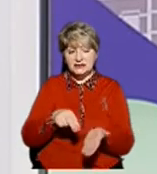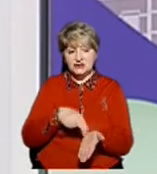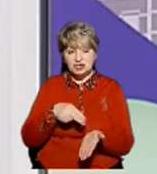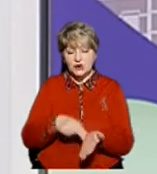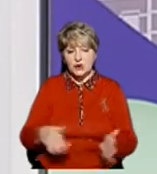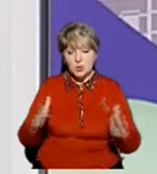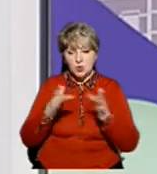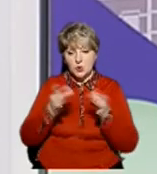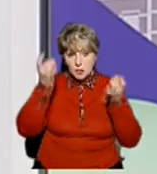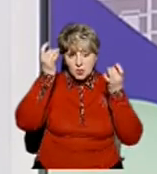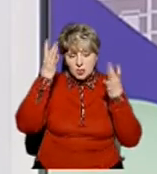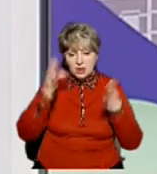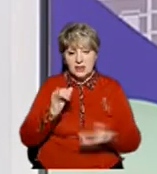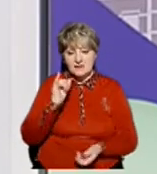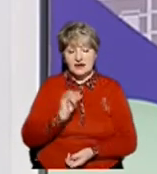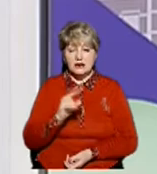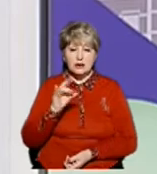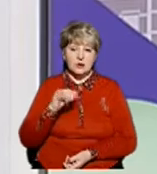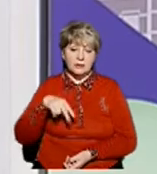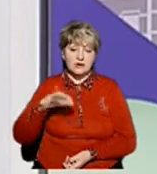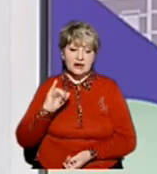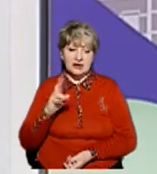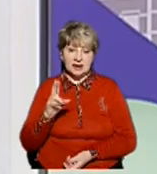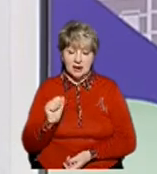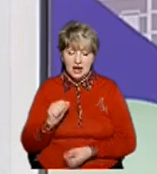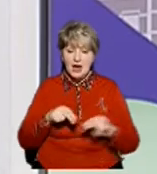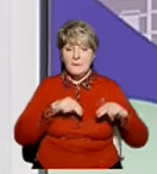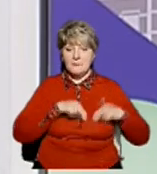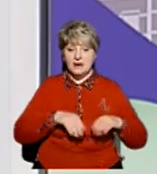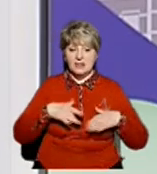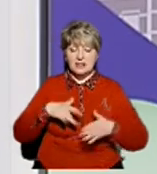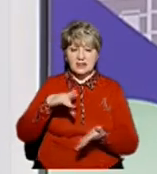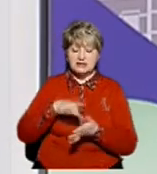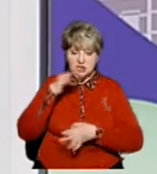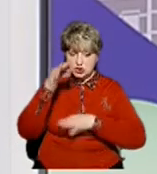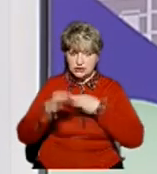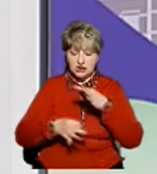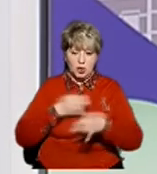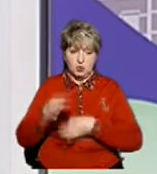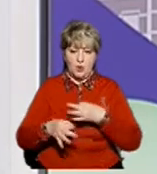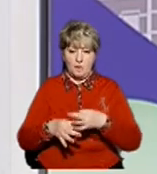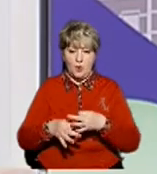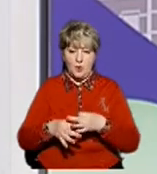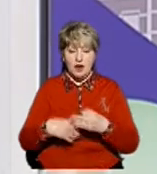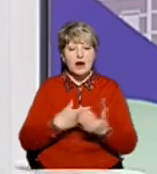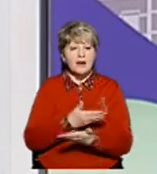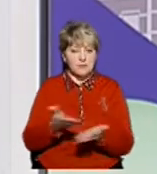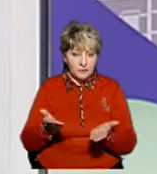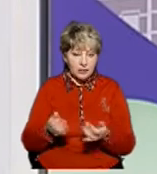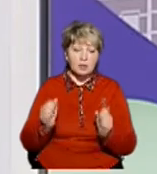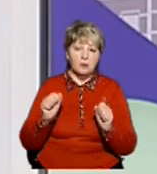Черкаського будинку культури імені Івана Кулика. Працює наш центр цілодобово. Ви